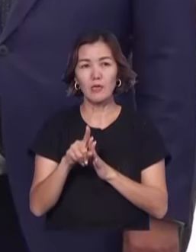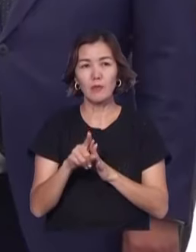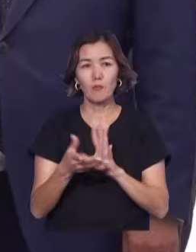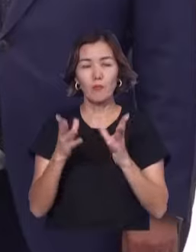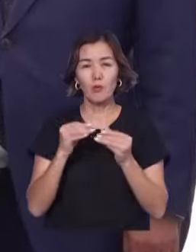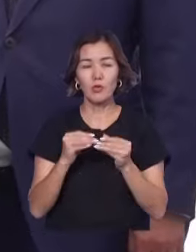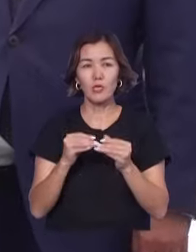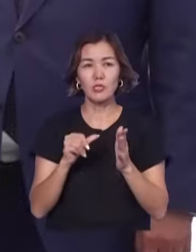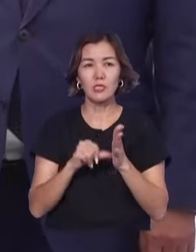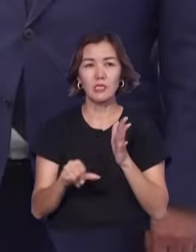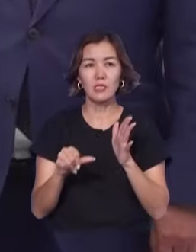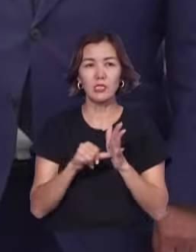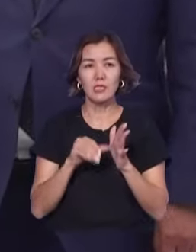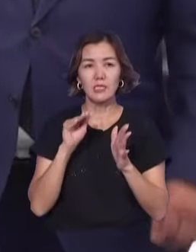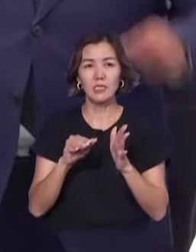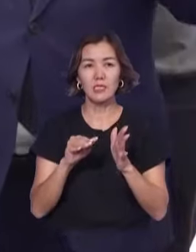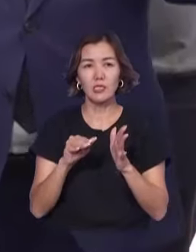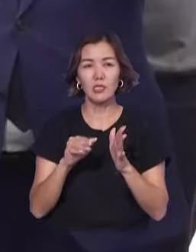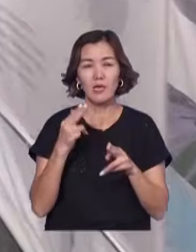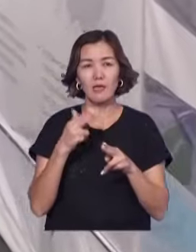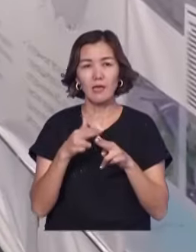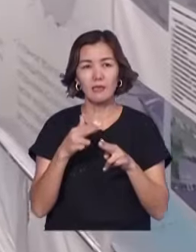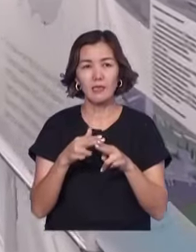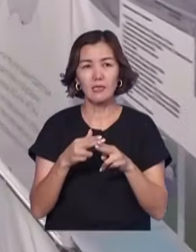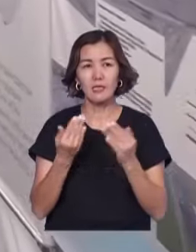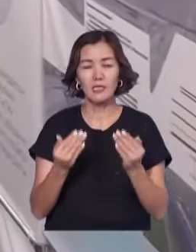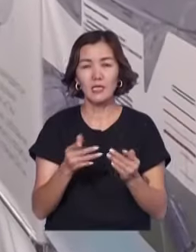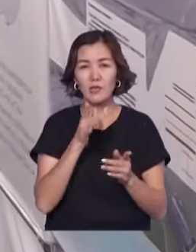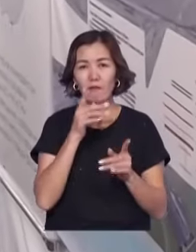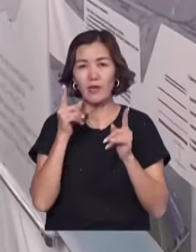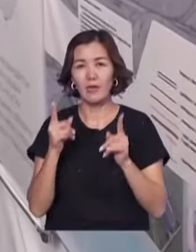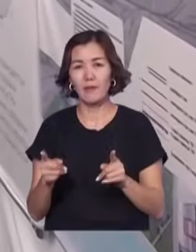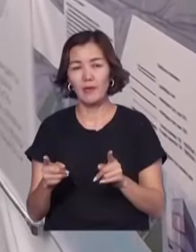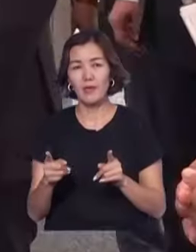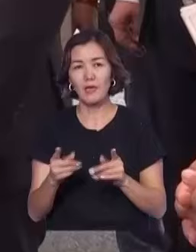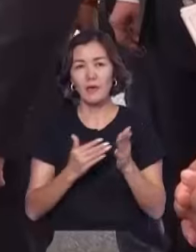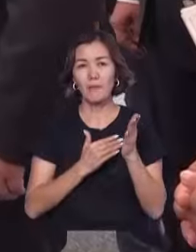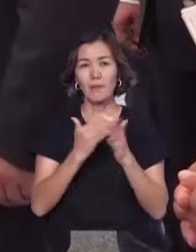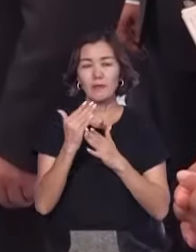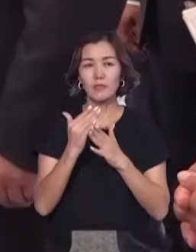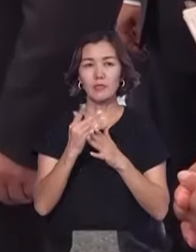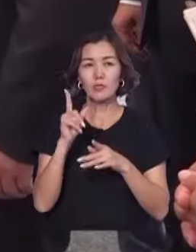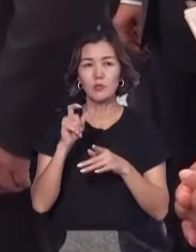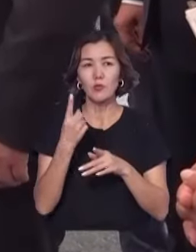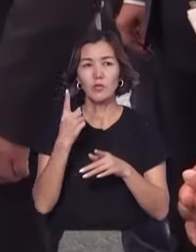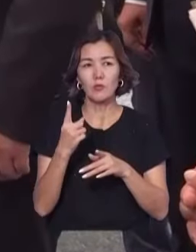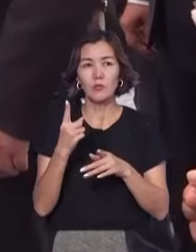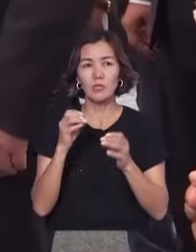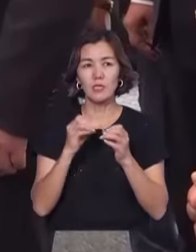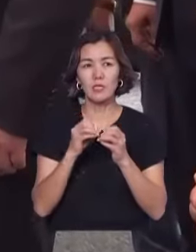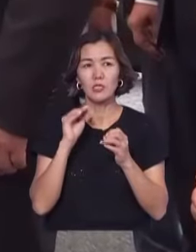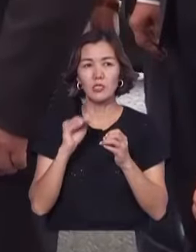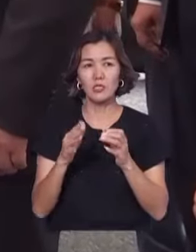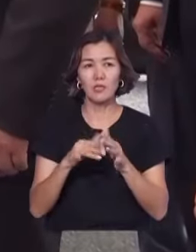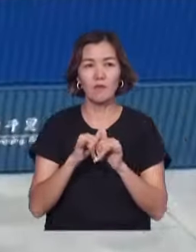более 66 тысяч контейнеров. За аналогичный период текущего года этот показатель возрос до 101 тысяч контейнеров,